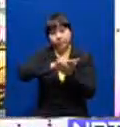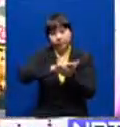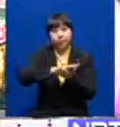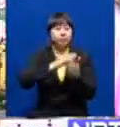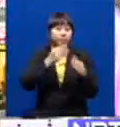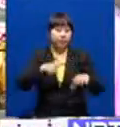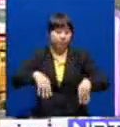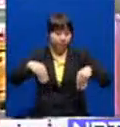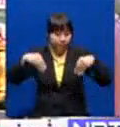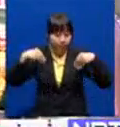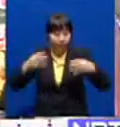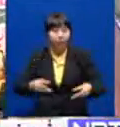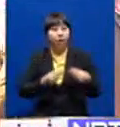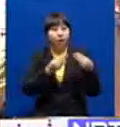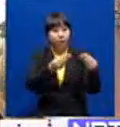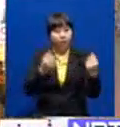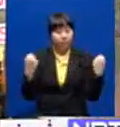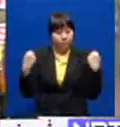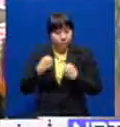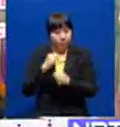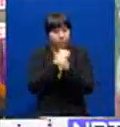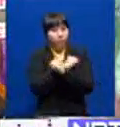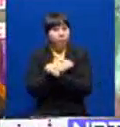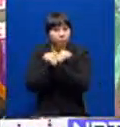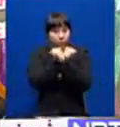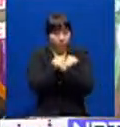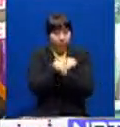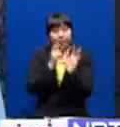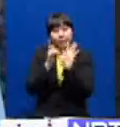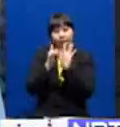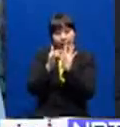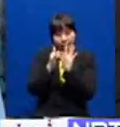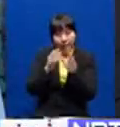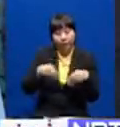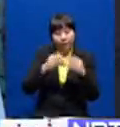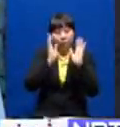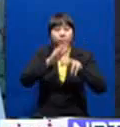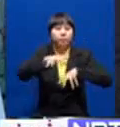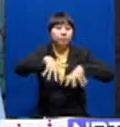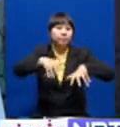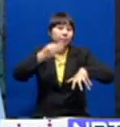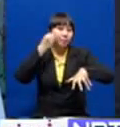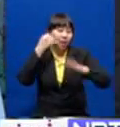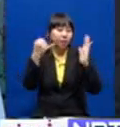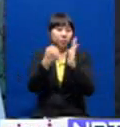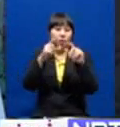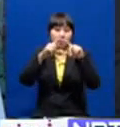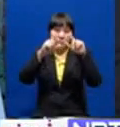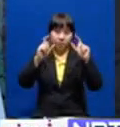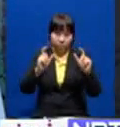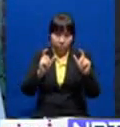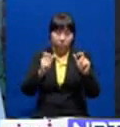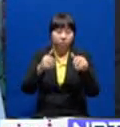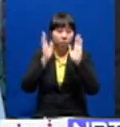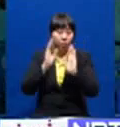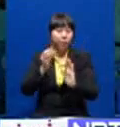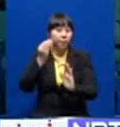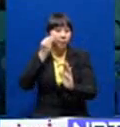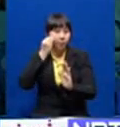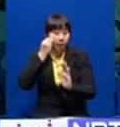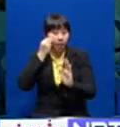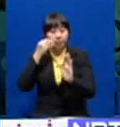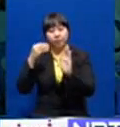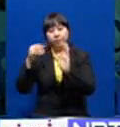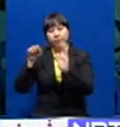และมอบผ้าห่มพร้อมเครื่องกันหนาวยาสามัญประจำบ้านแก่ชาวบ้านทับเบิกจังหวัดเพชรบูรณ์และชาวบ้านนาสะอุ้ง